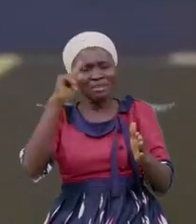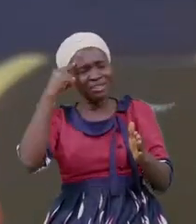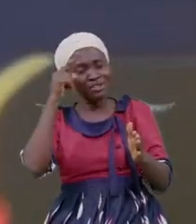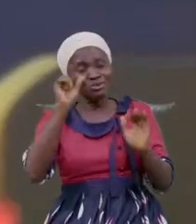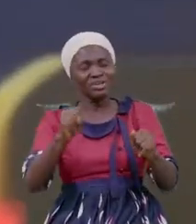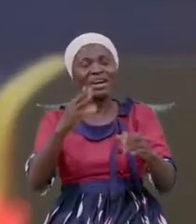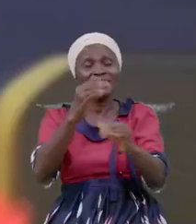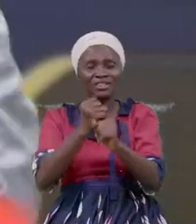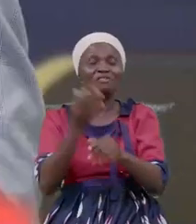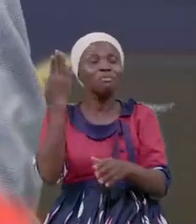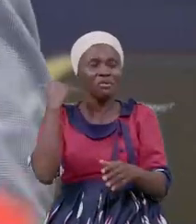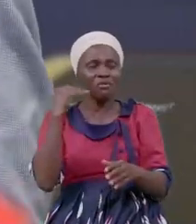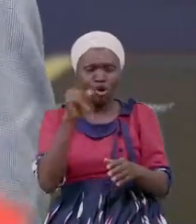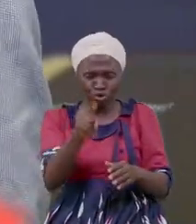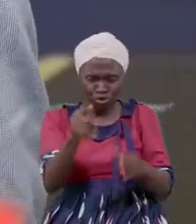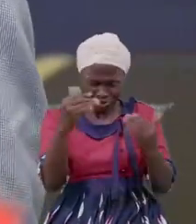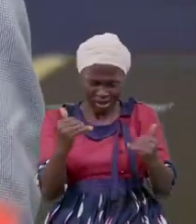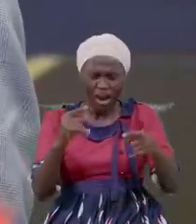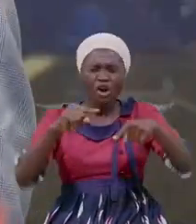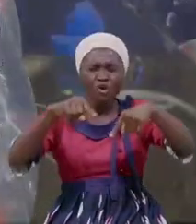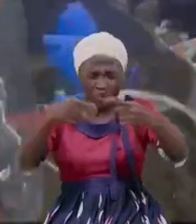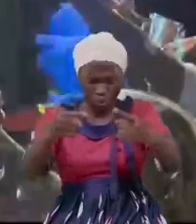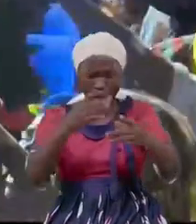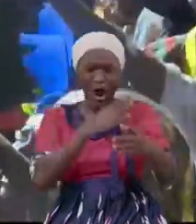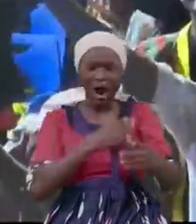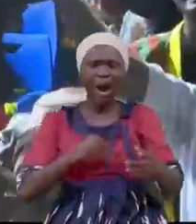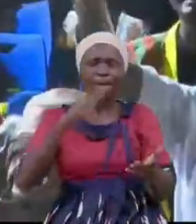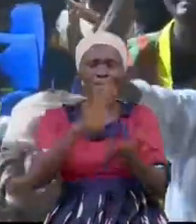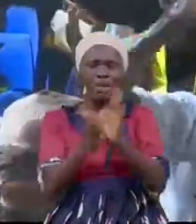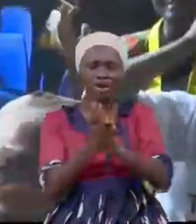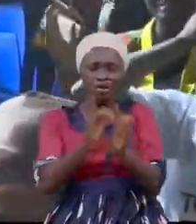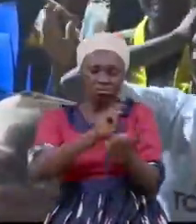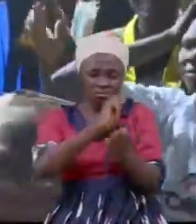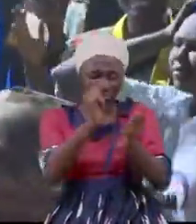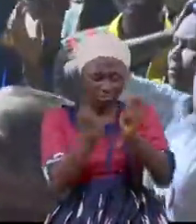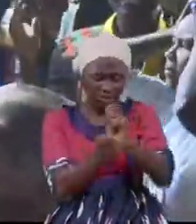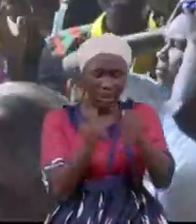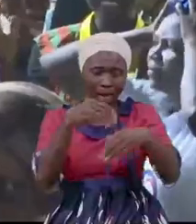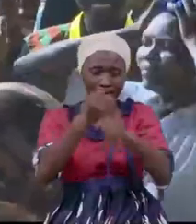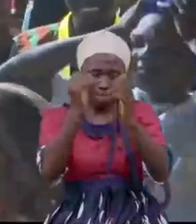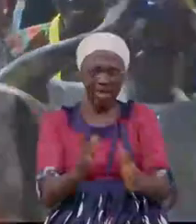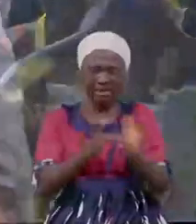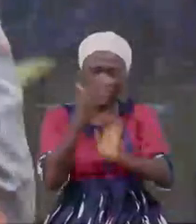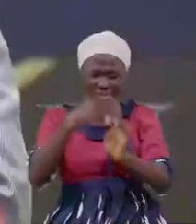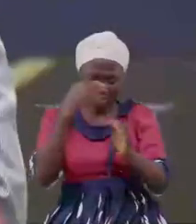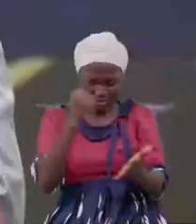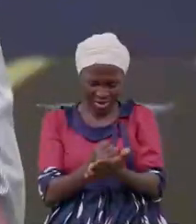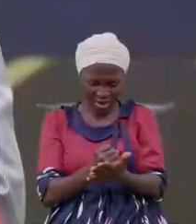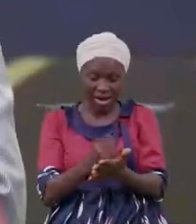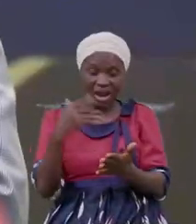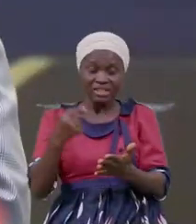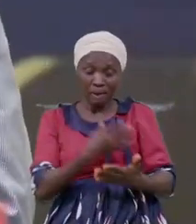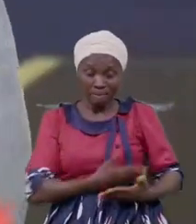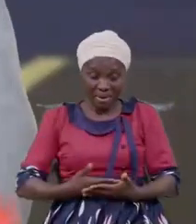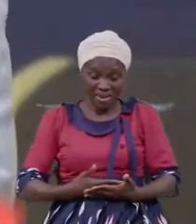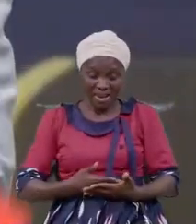allez et soyez des artisans de changement le bébé qui est né